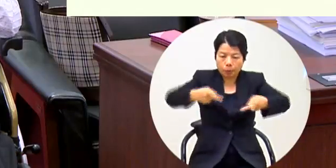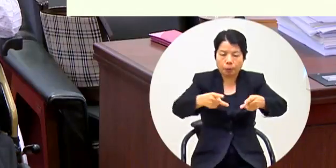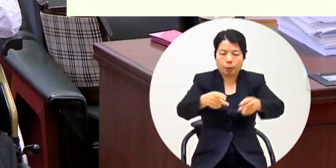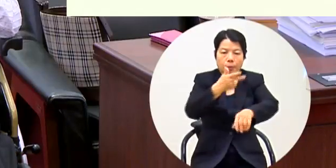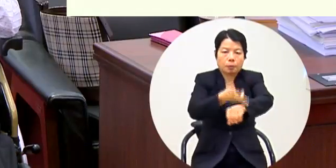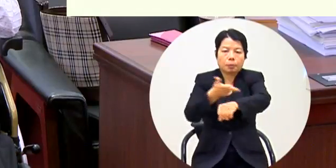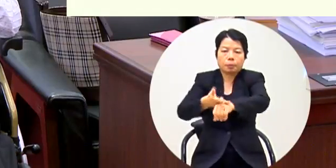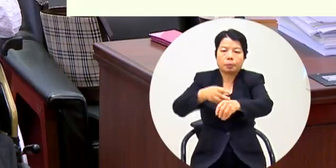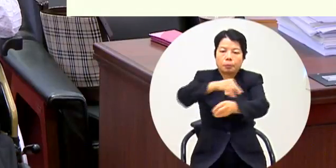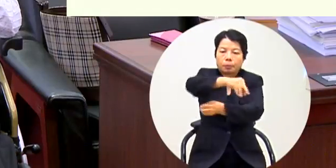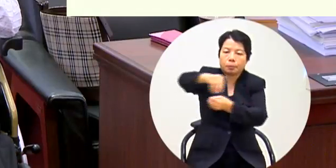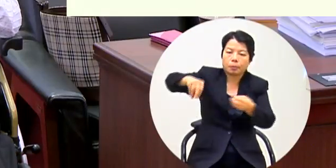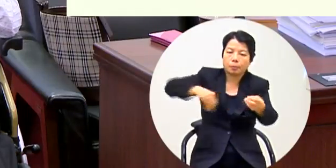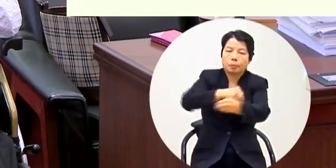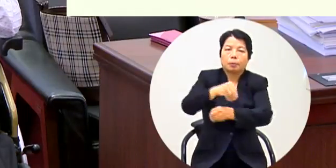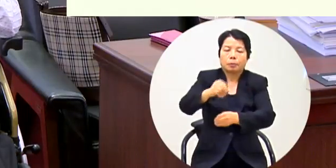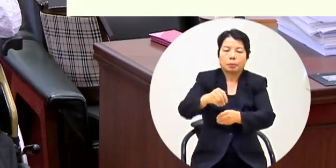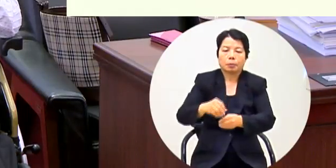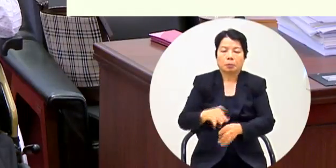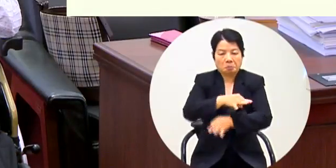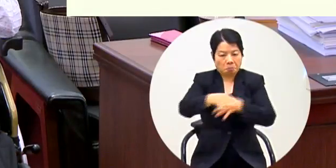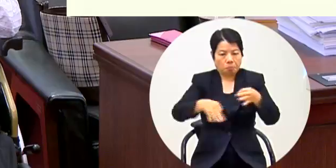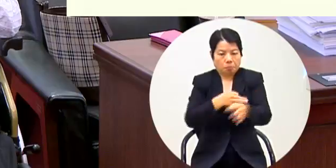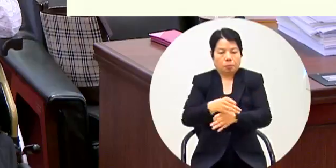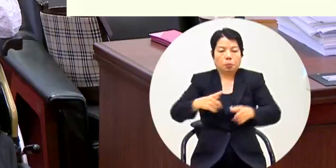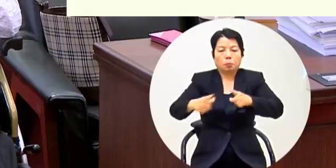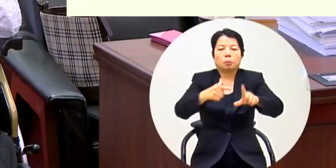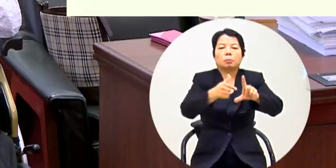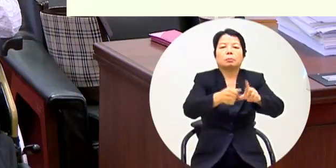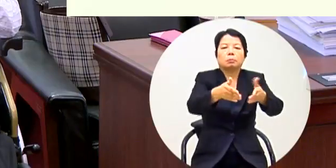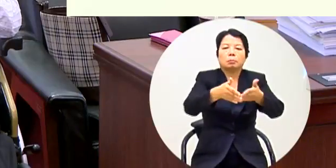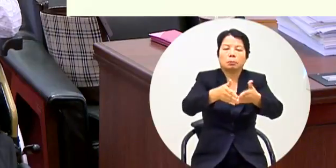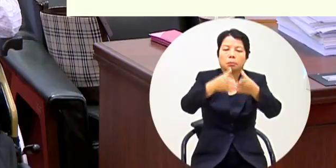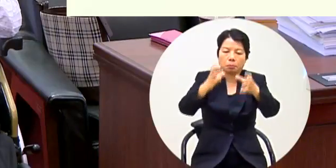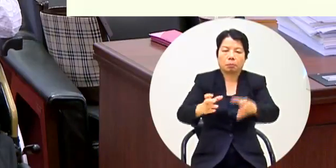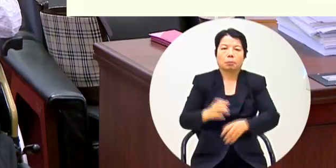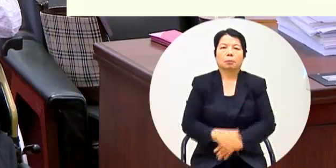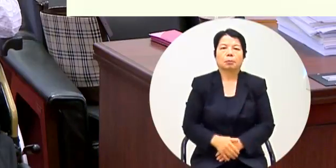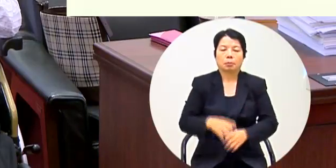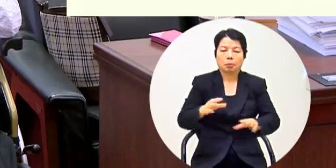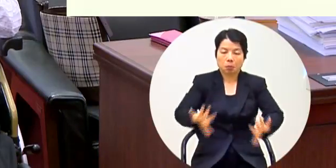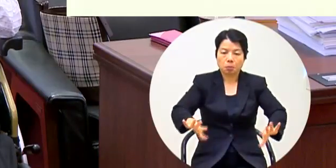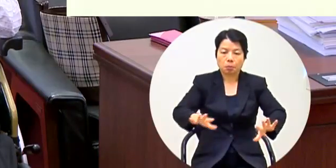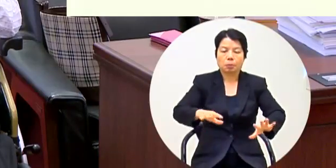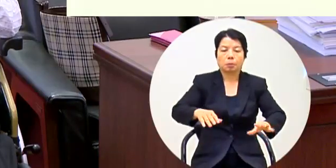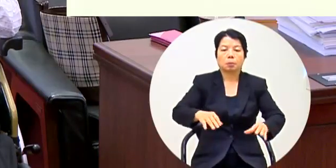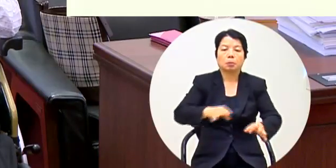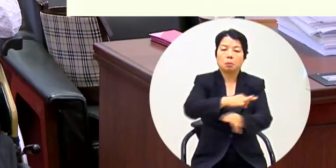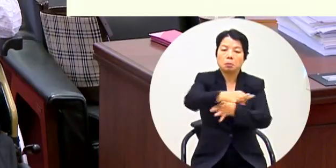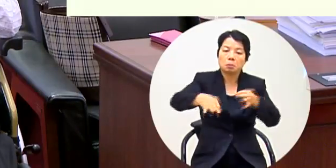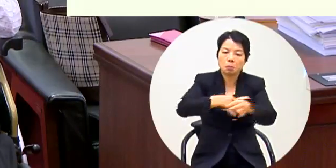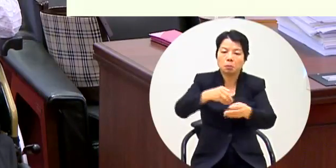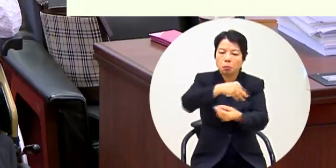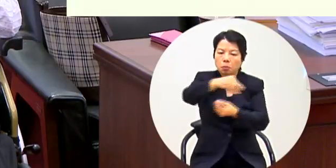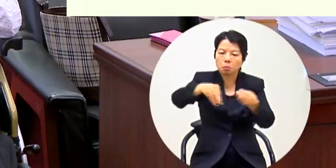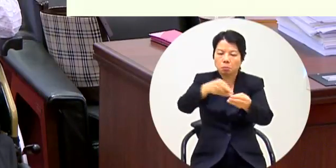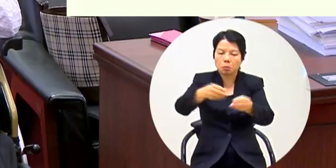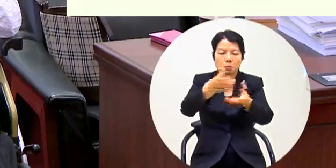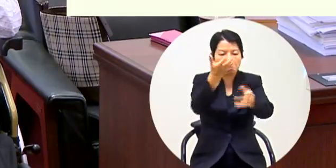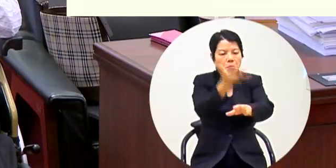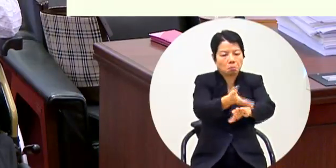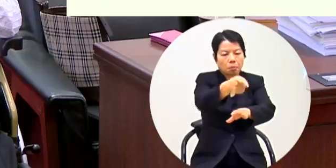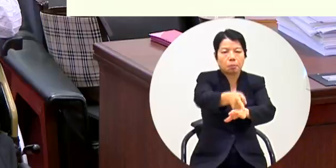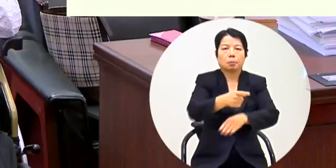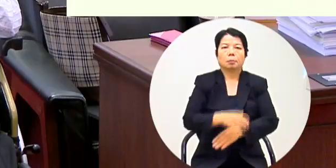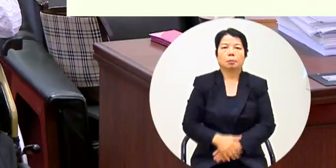经济园区，把这些循环经济放在这里，那把一些污染的这个部分